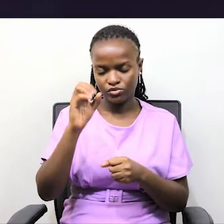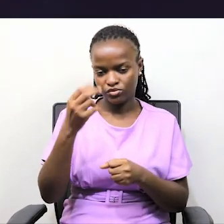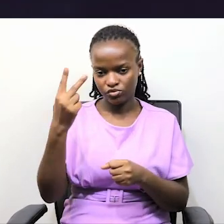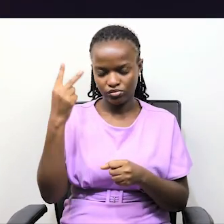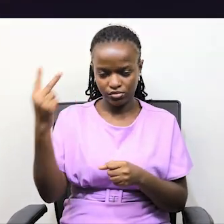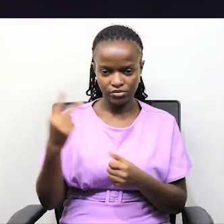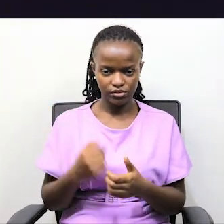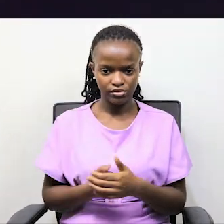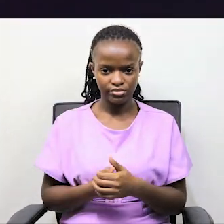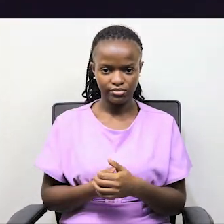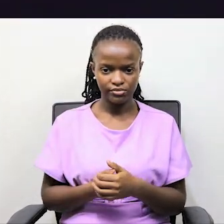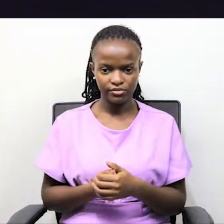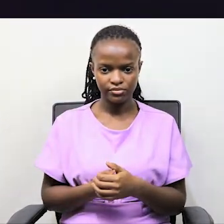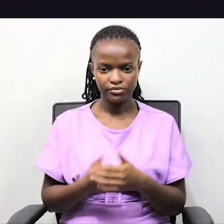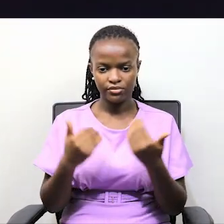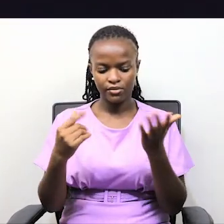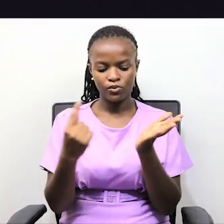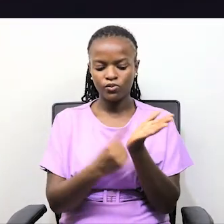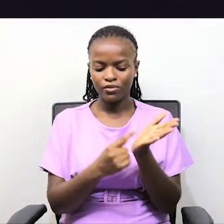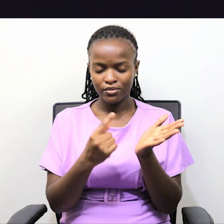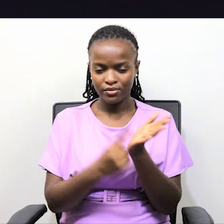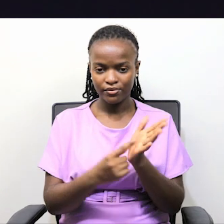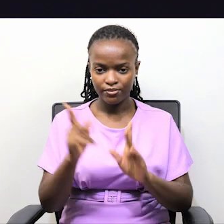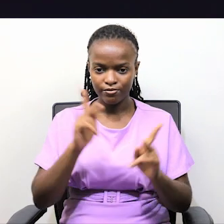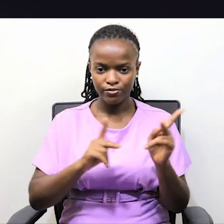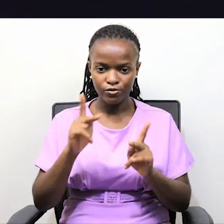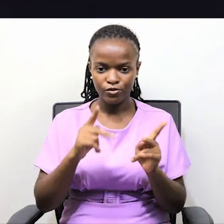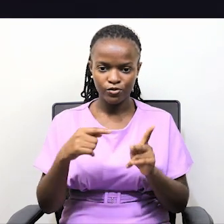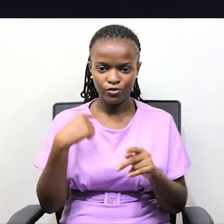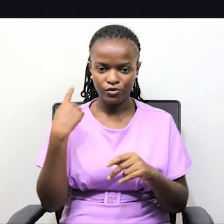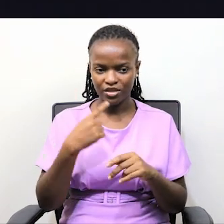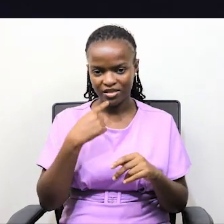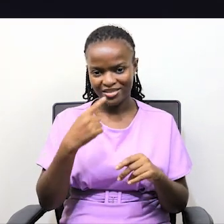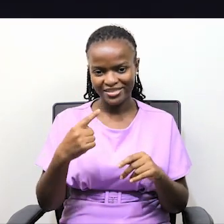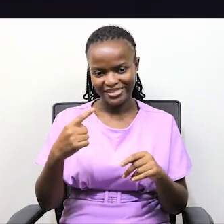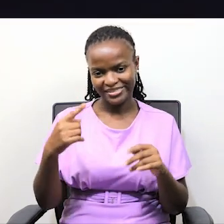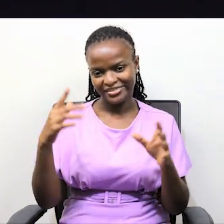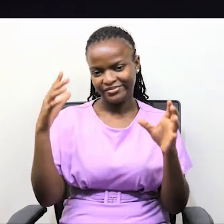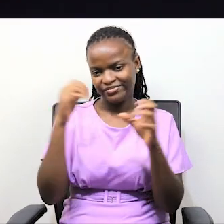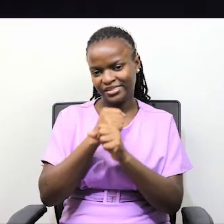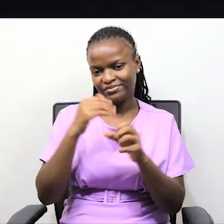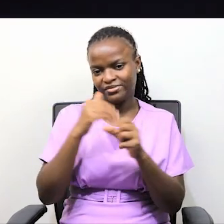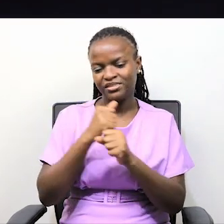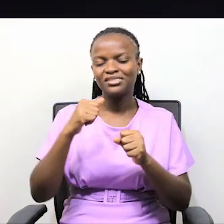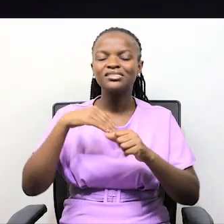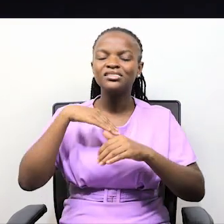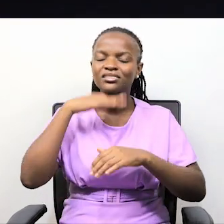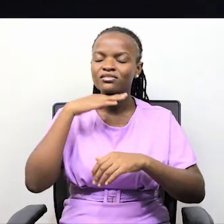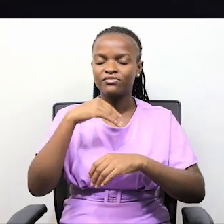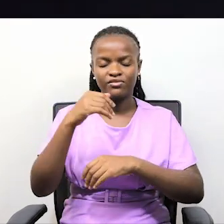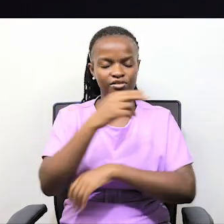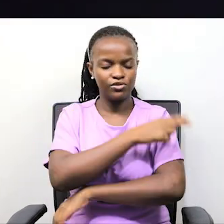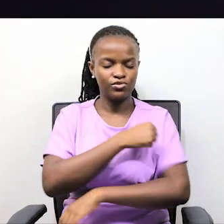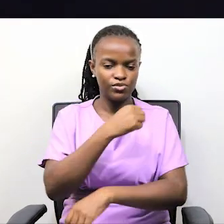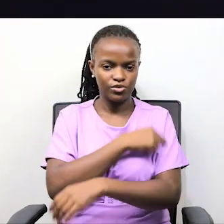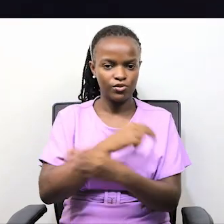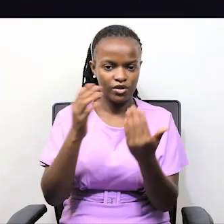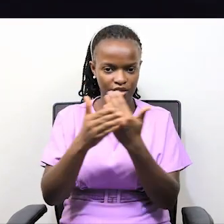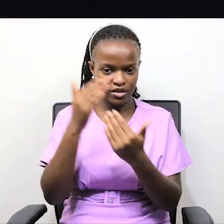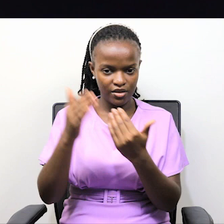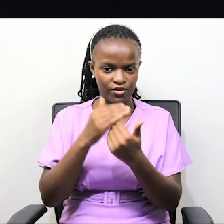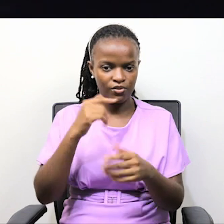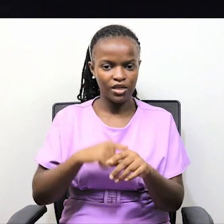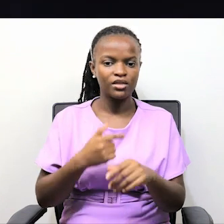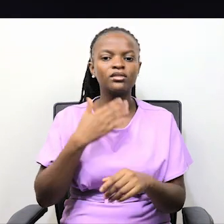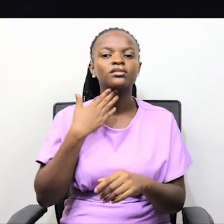2022. Les Ougandais qui déclarent ne pas avoir reçu suffisamment de soins médicaux lorsqu'on